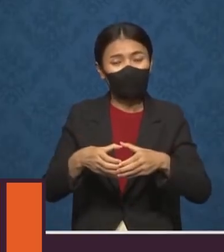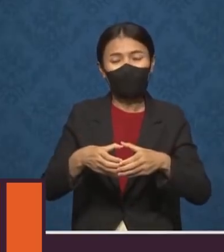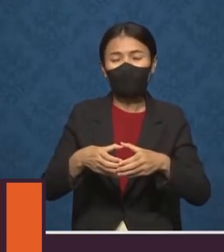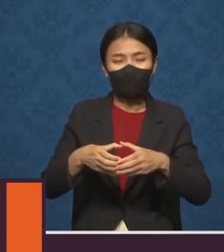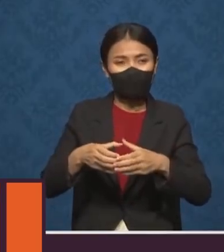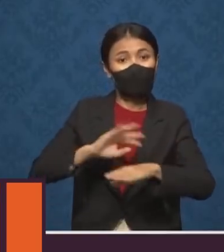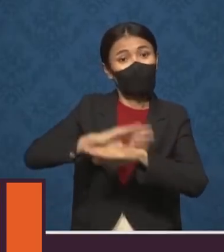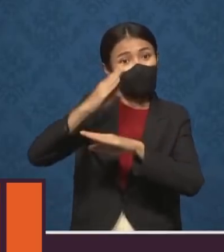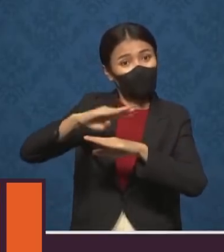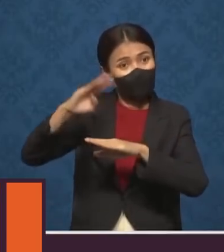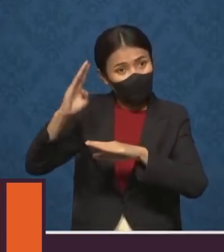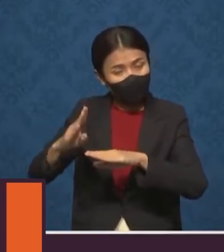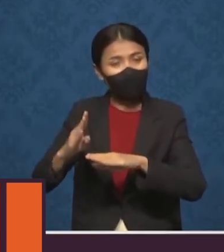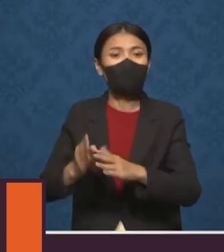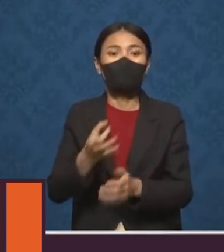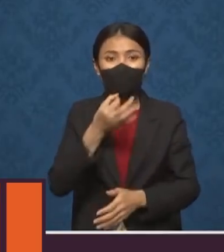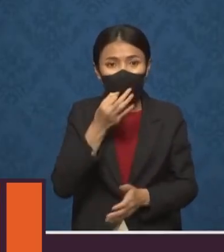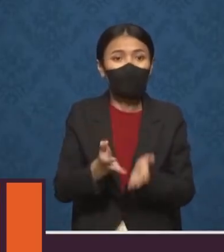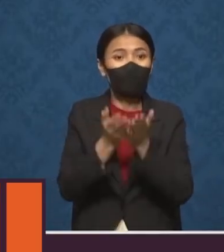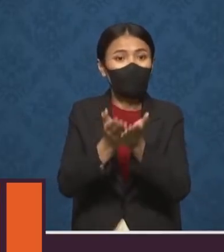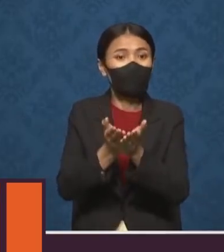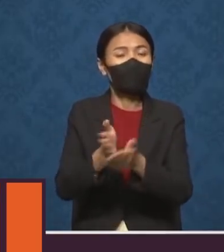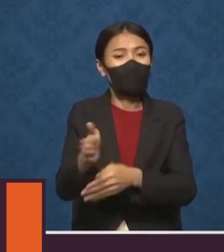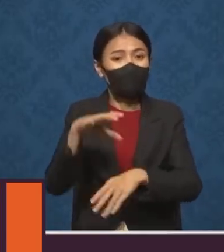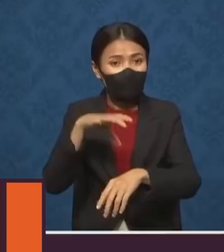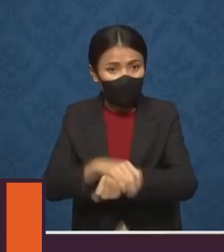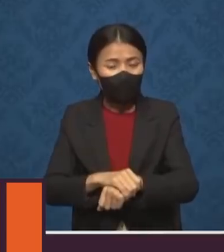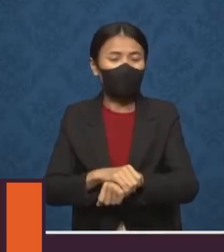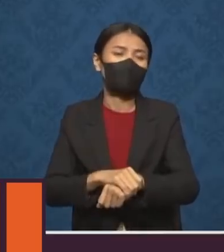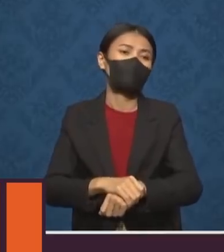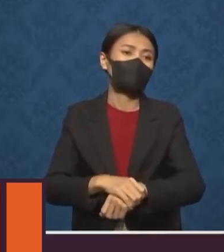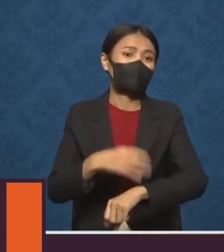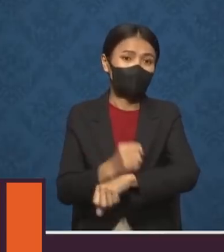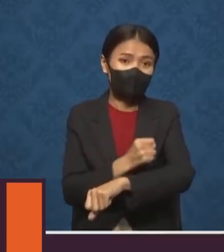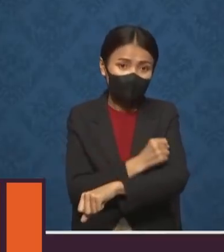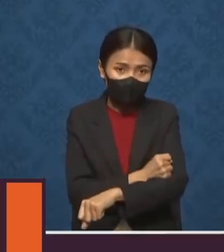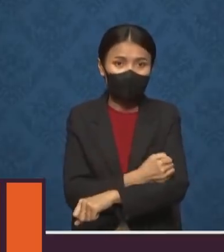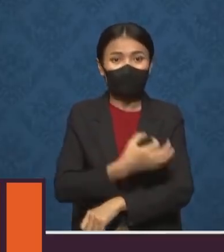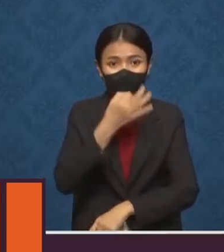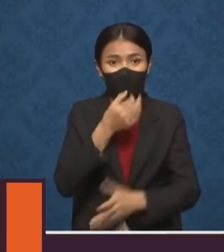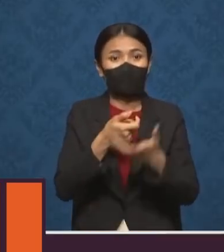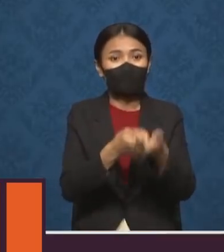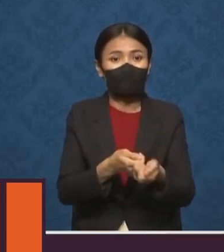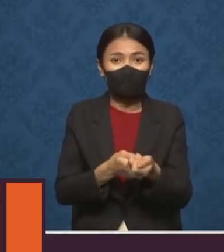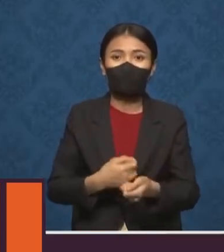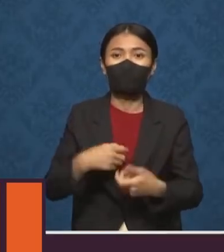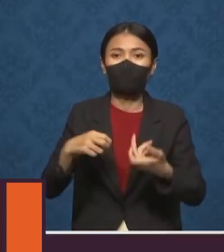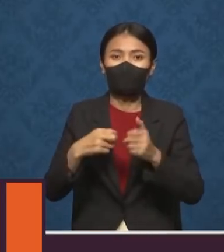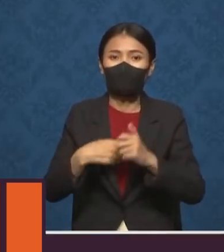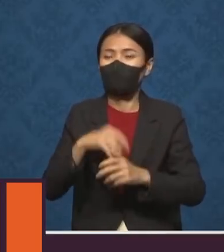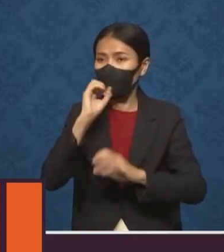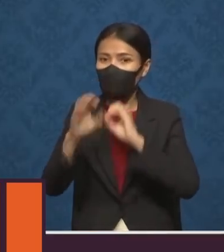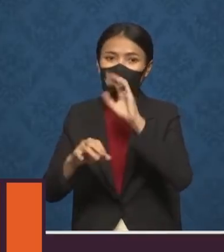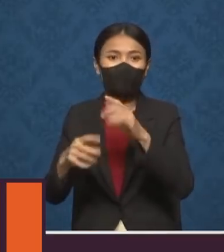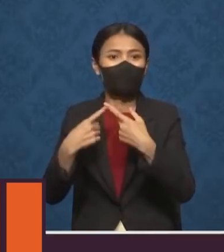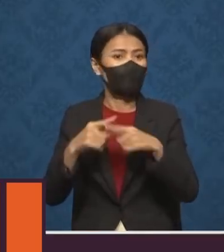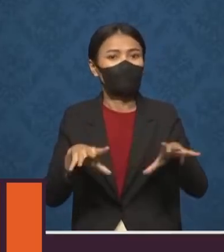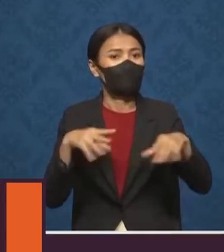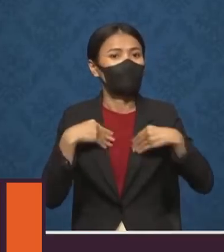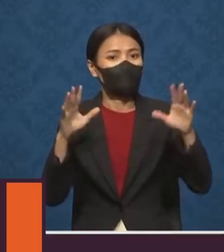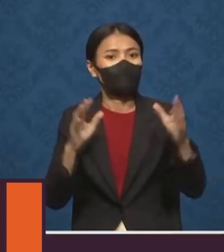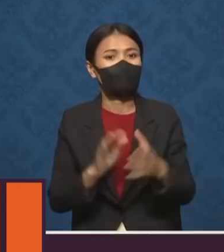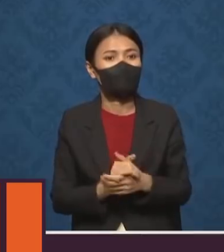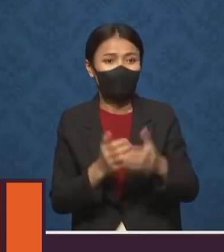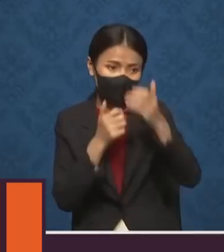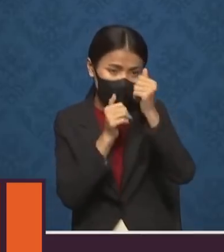แรงงานและเกษตรกรที่ไม่ใช่เป้าหมายของการพัฒนานี้ค่ะท่านประธานค้างประชา